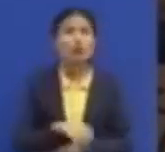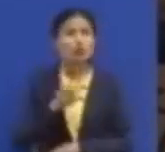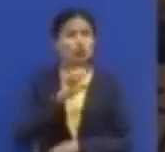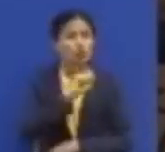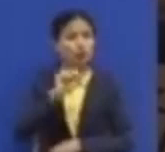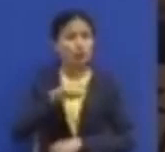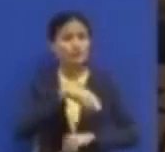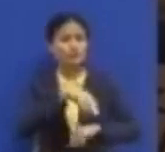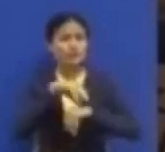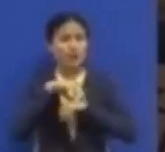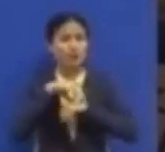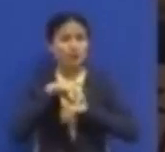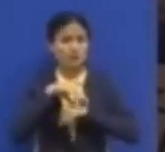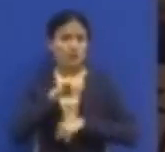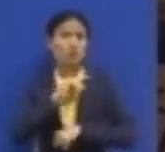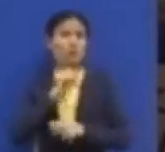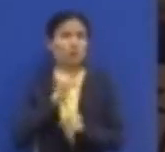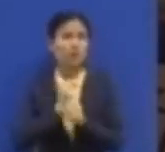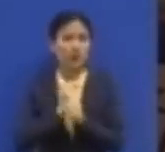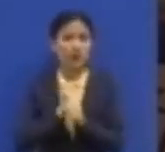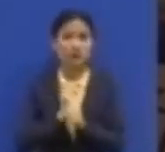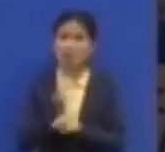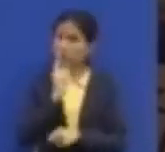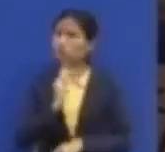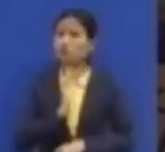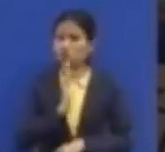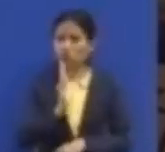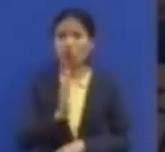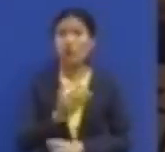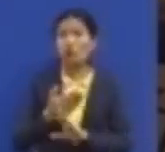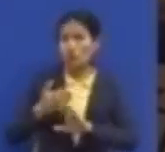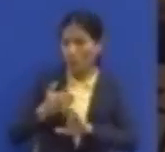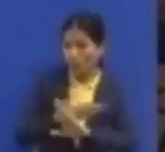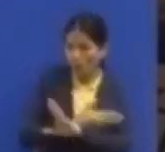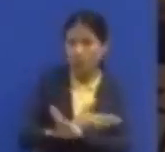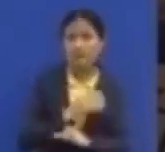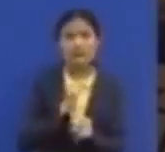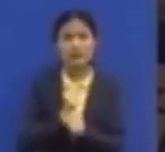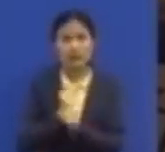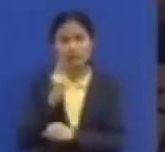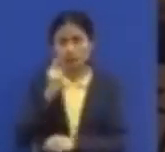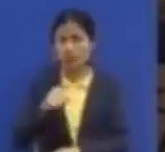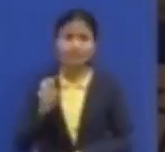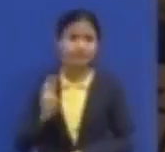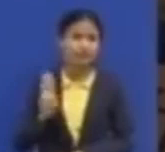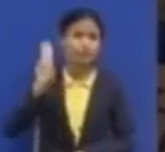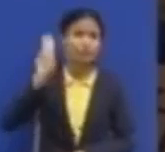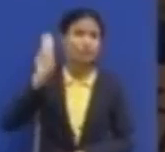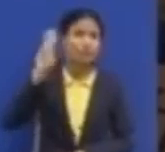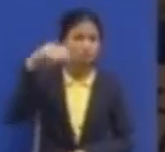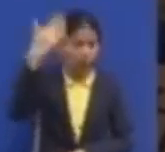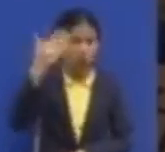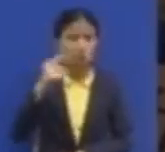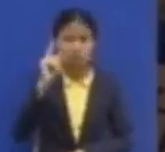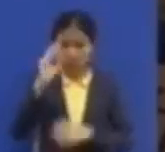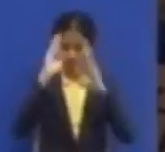ะครับฉะนั้นเราต้องยึดมั่นในการปฏิญาณตนนะครับ